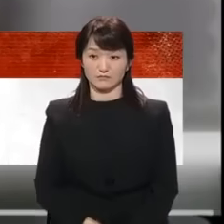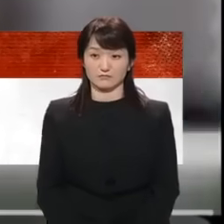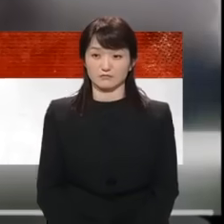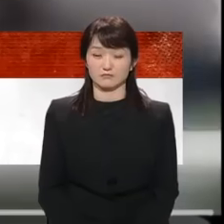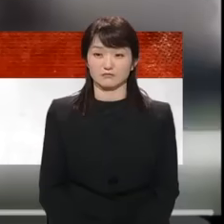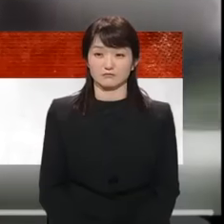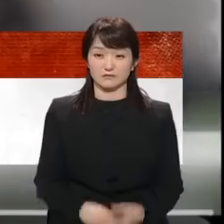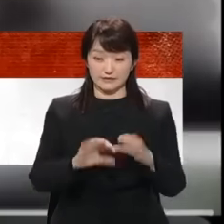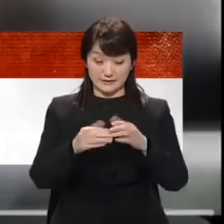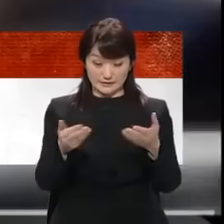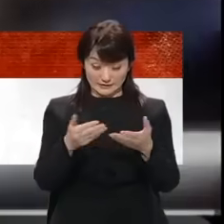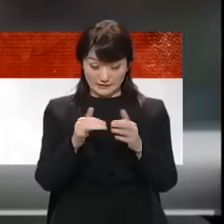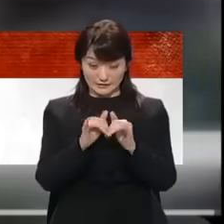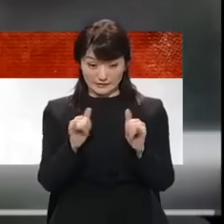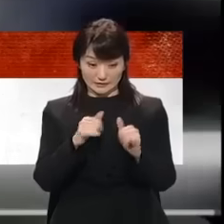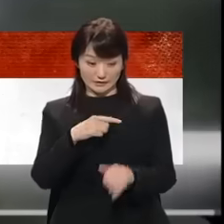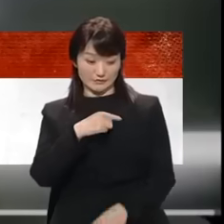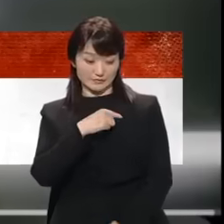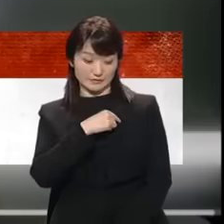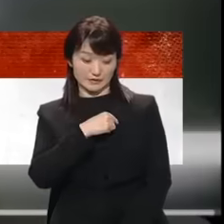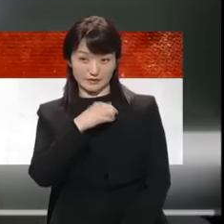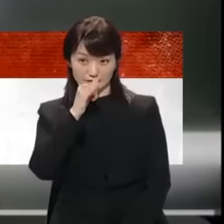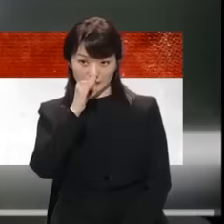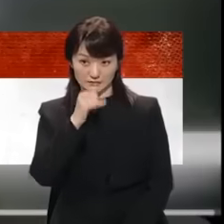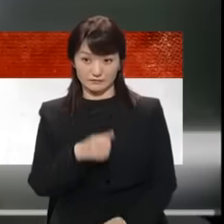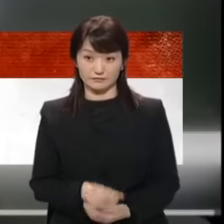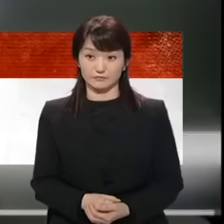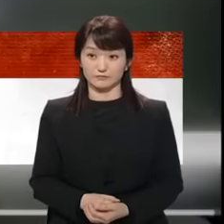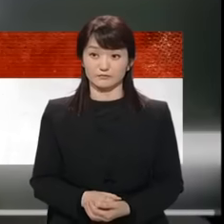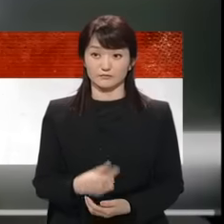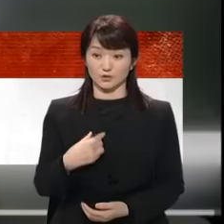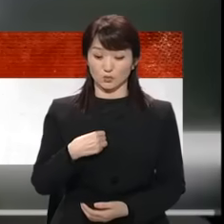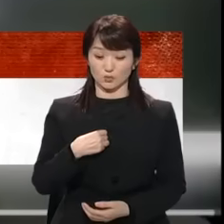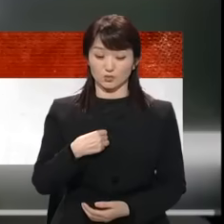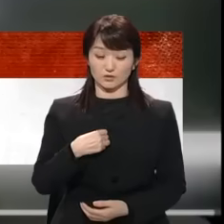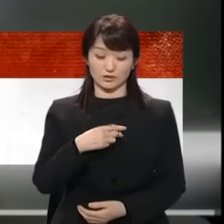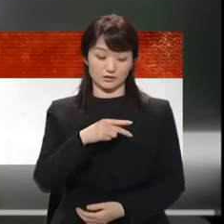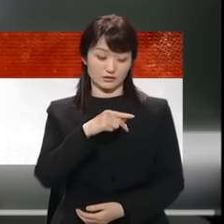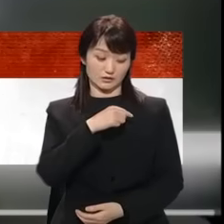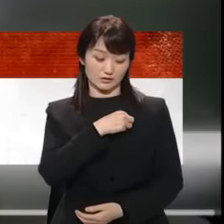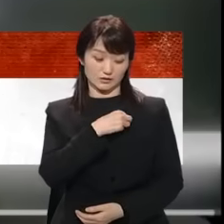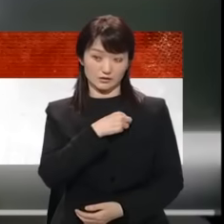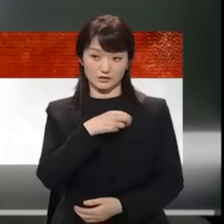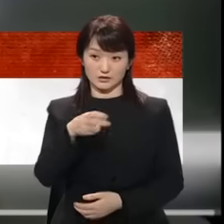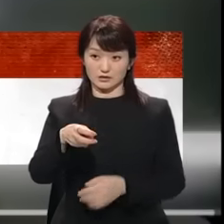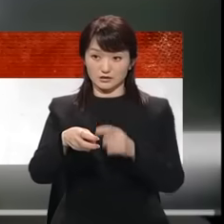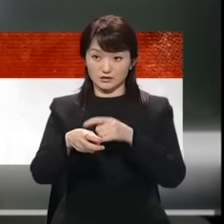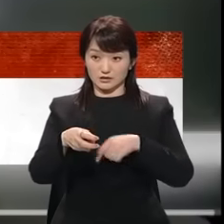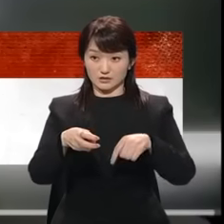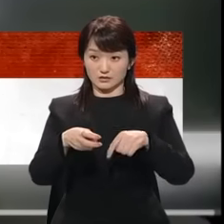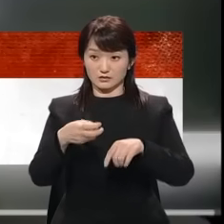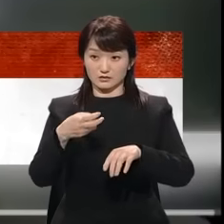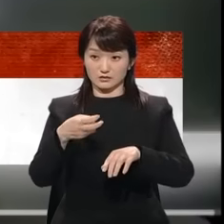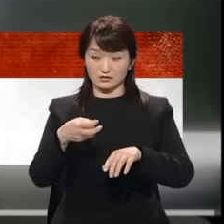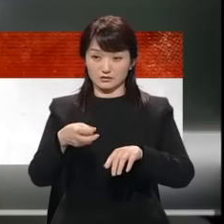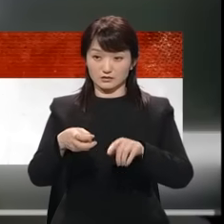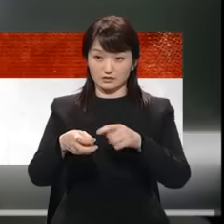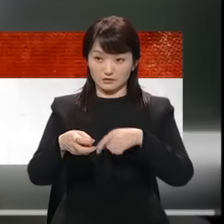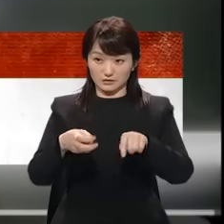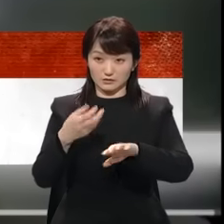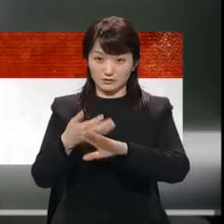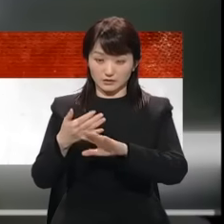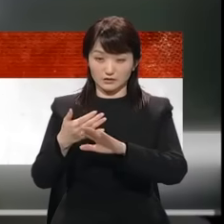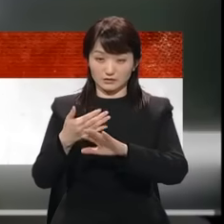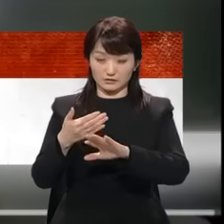하나가 있었어요. 제가 그게 옷에 달려 있었던 건가요? 아니면 네, 그게 옷에도 있었고 네, 그 안에 이제 뭐 다른 옷에도 뭐 그런 게